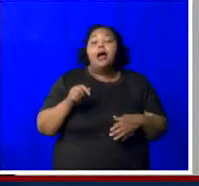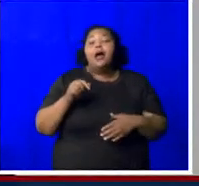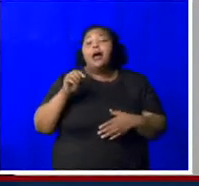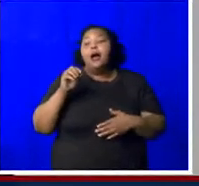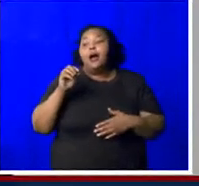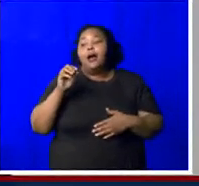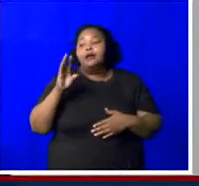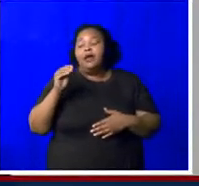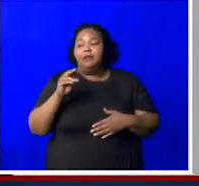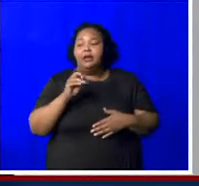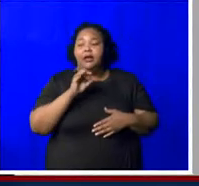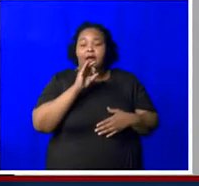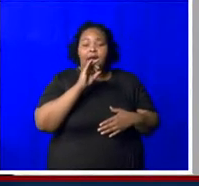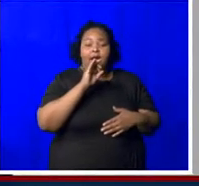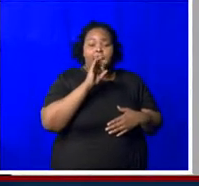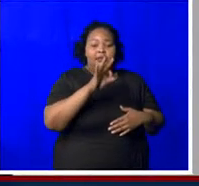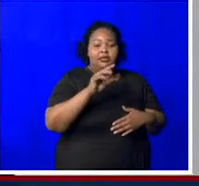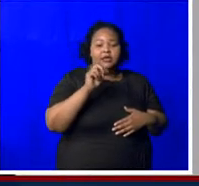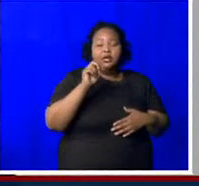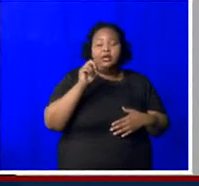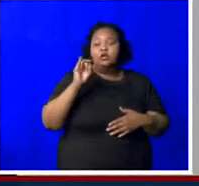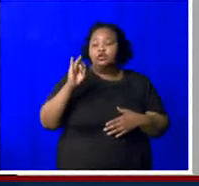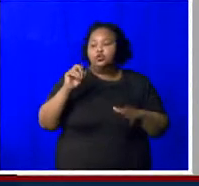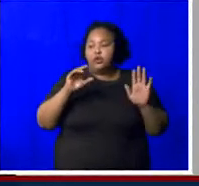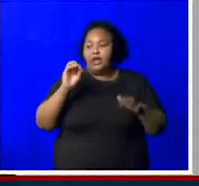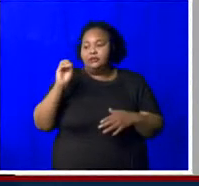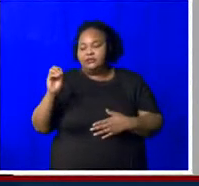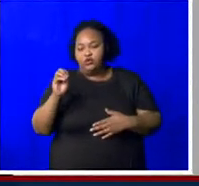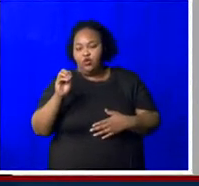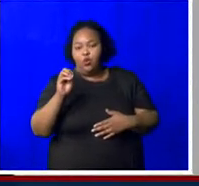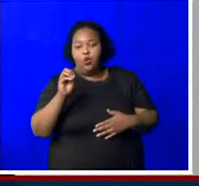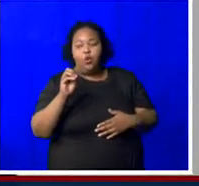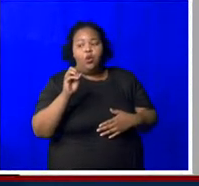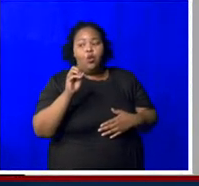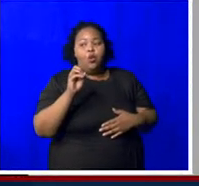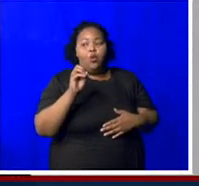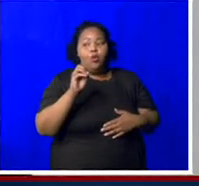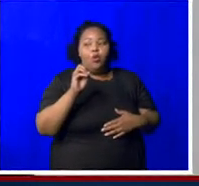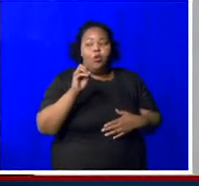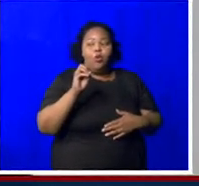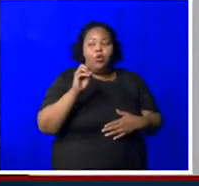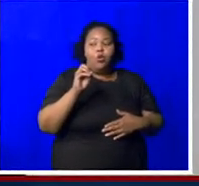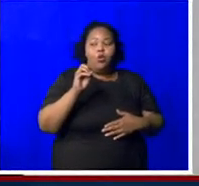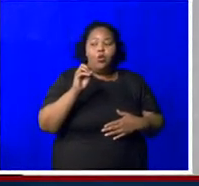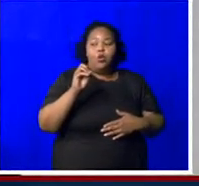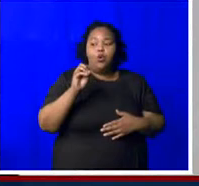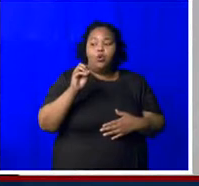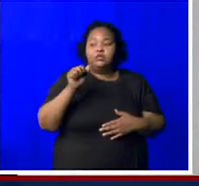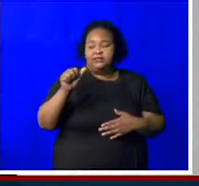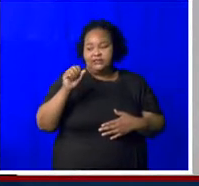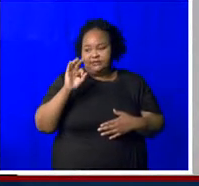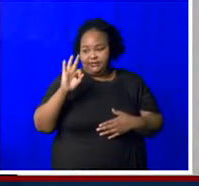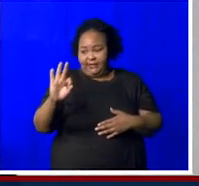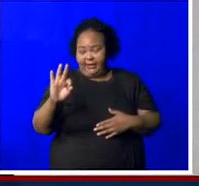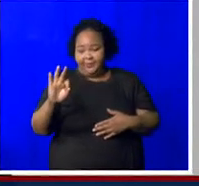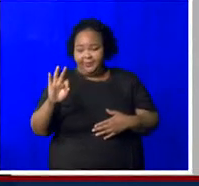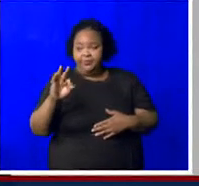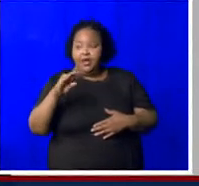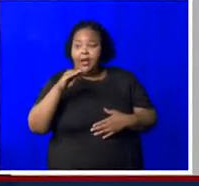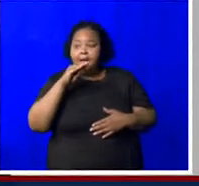329303 sho sina ubuka nje lo muthi kune kuye kube nemaline nje ukhanze ukuthi khona la kubhalwa khona I batch number